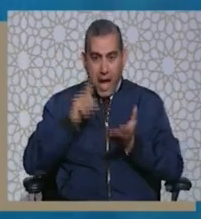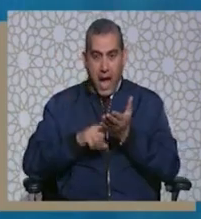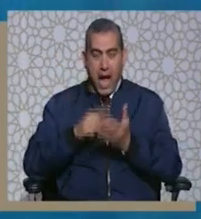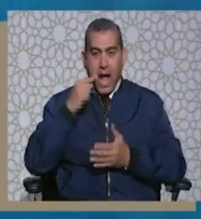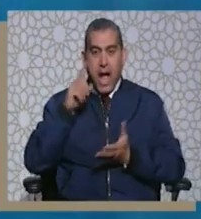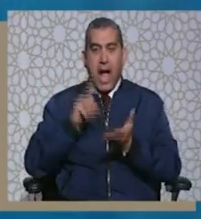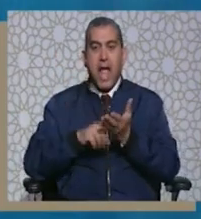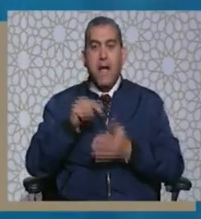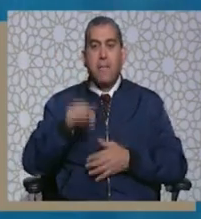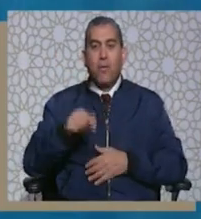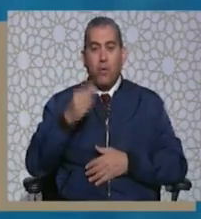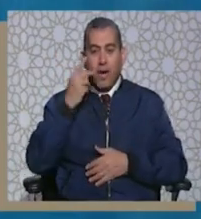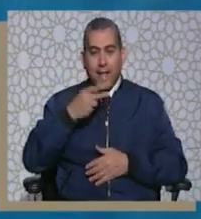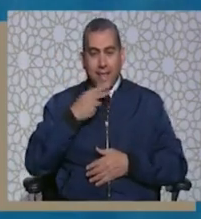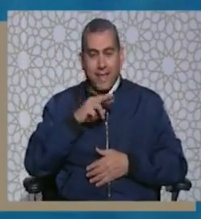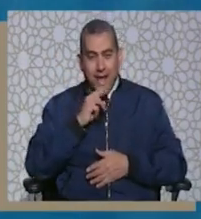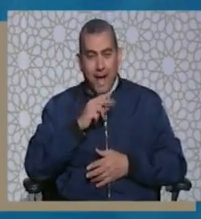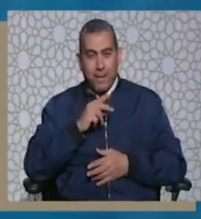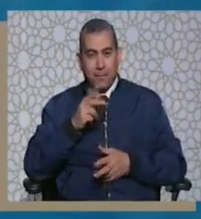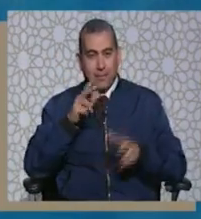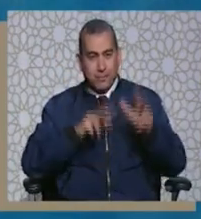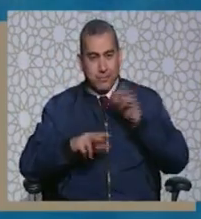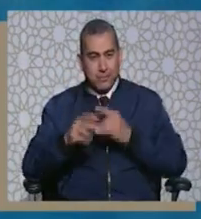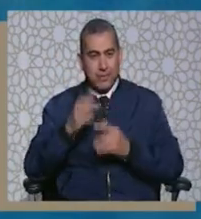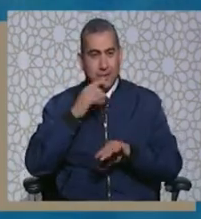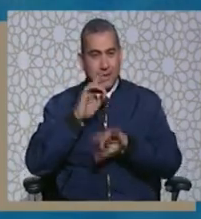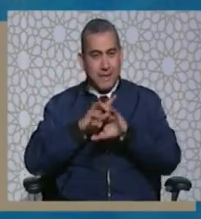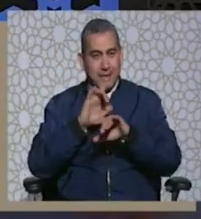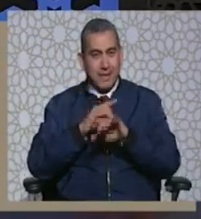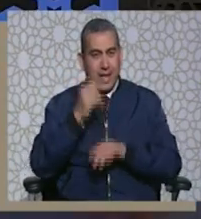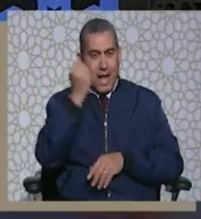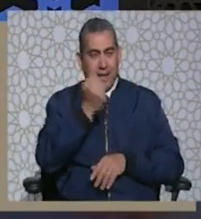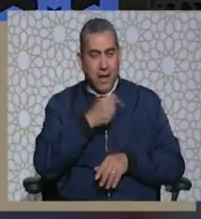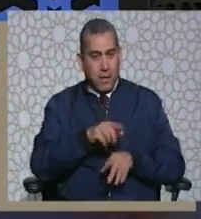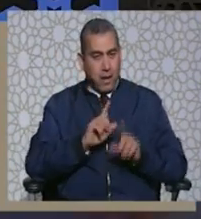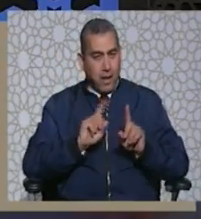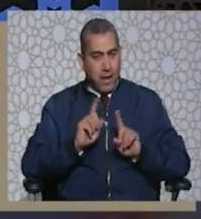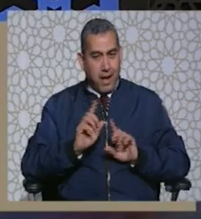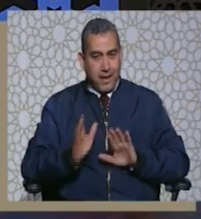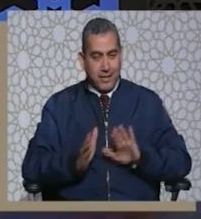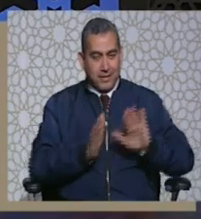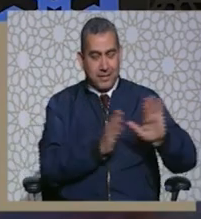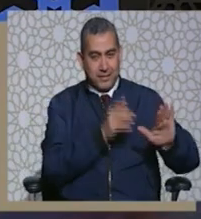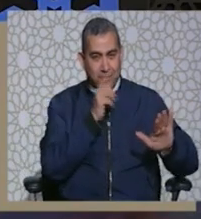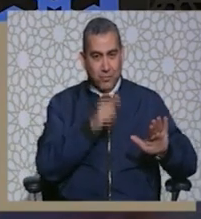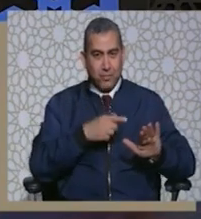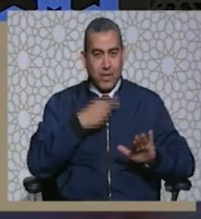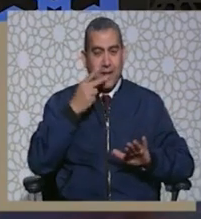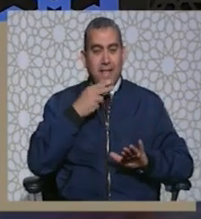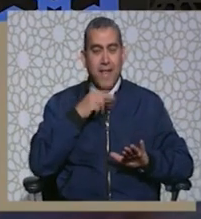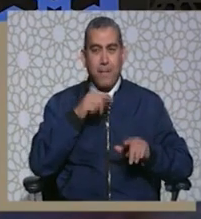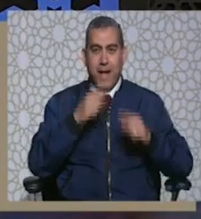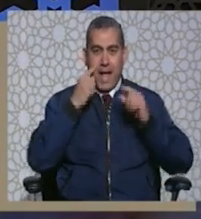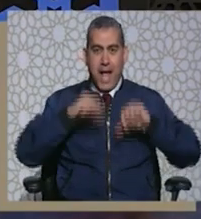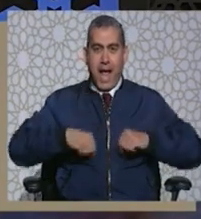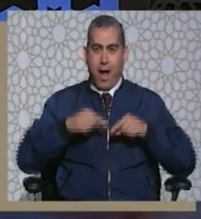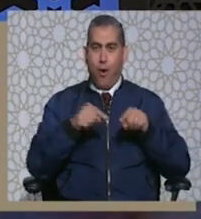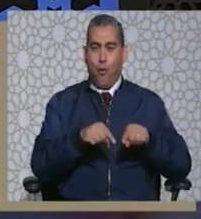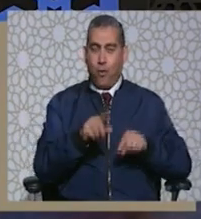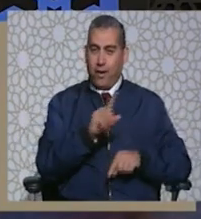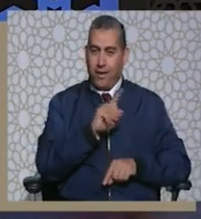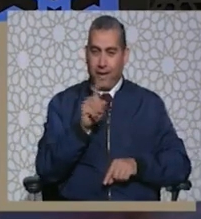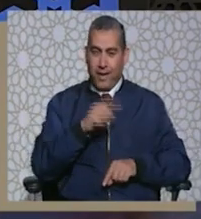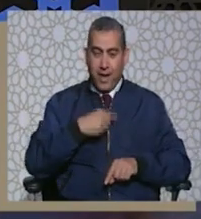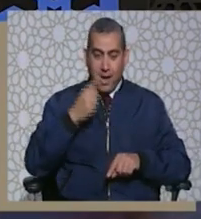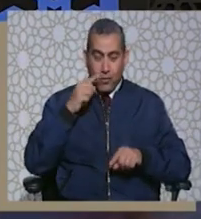الحياه اللي فيها كذب وفيها خداع ومش هي الحياه اللي الانسان بيكذب على نفسه ان هي دي الحياه لكن لما يشوف